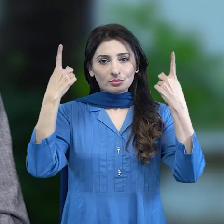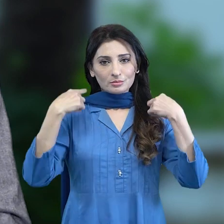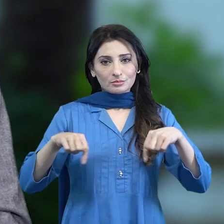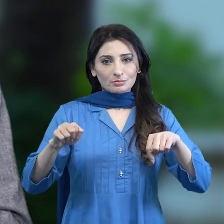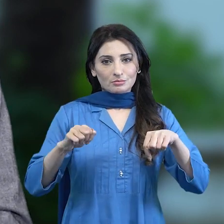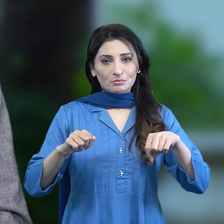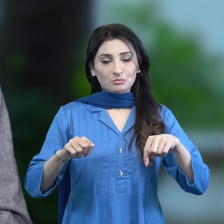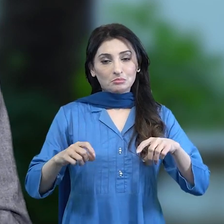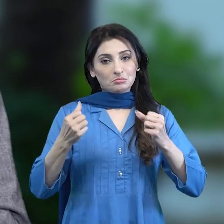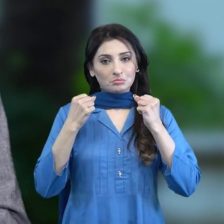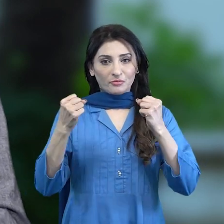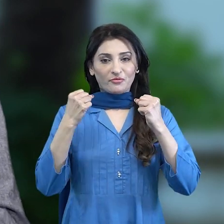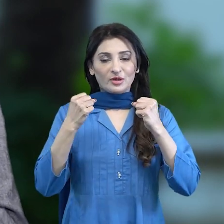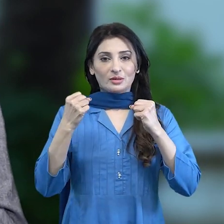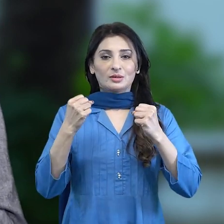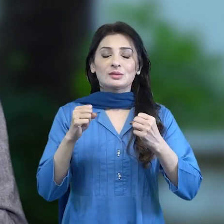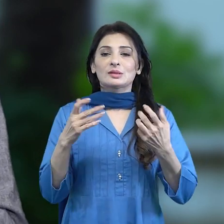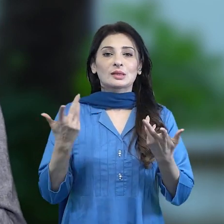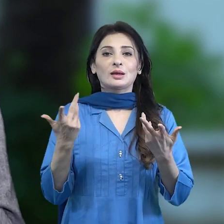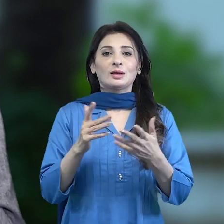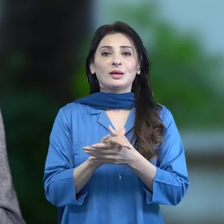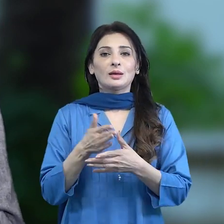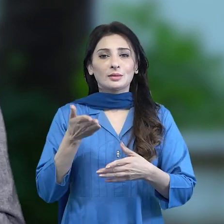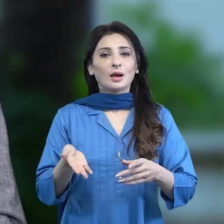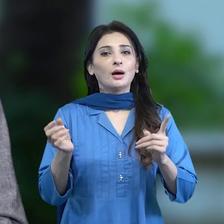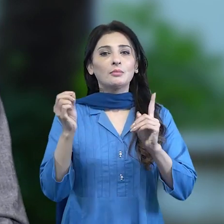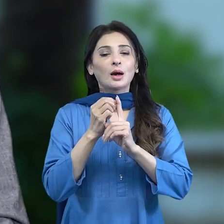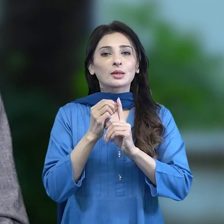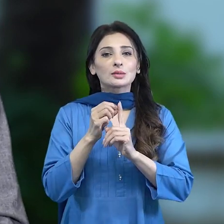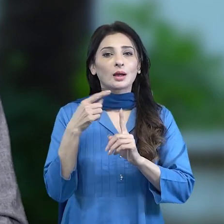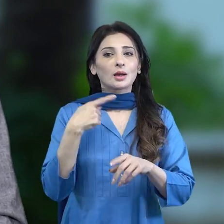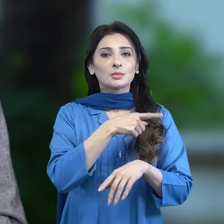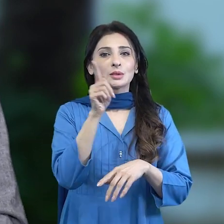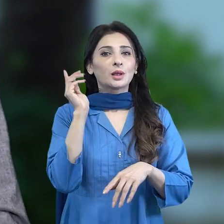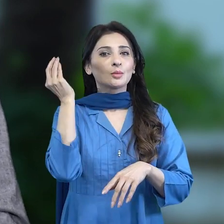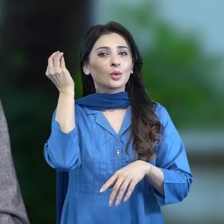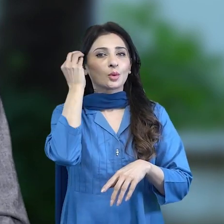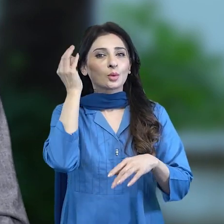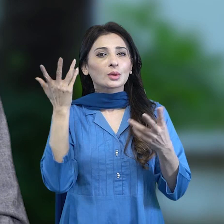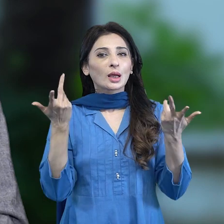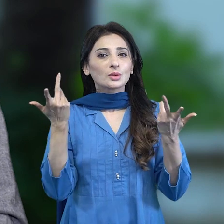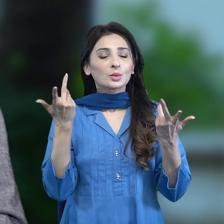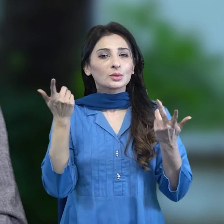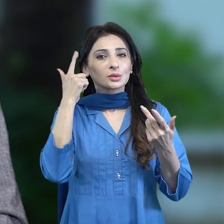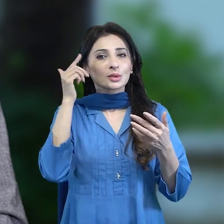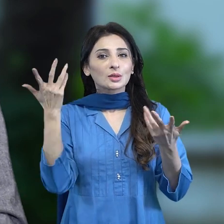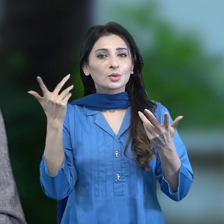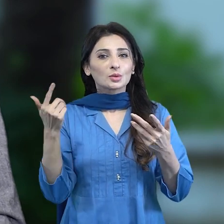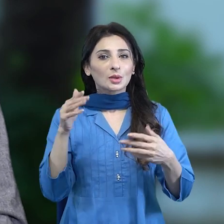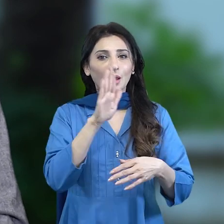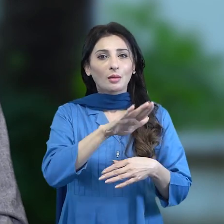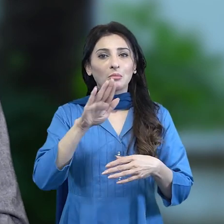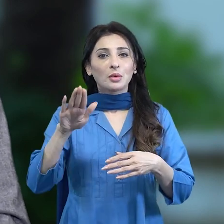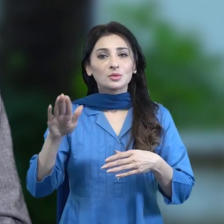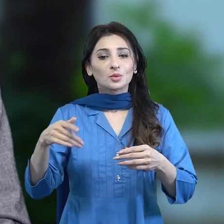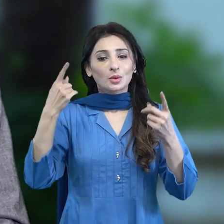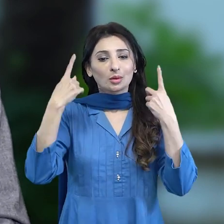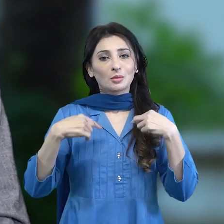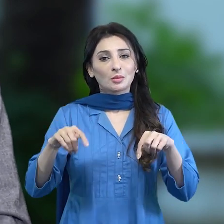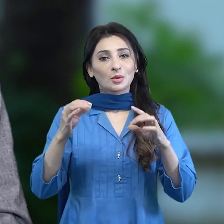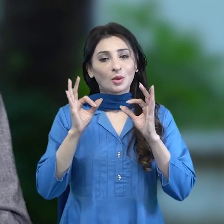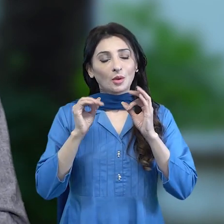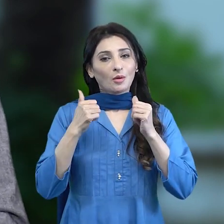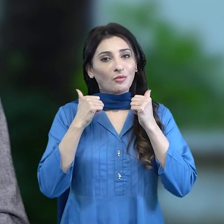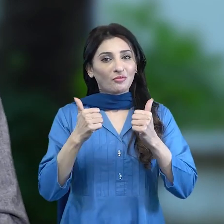फ़िटनेस। तो जो हमारे पाकिस्तान में कॉन्सेप्ट है नॉर्मली वो किसी भी स्पोर्ट्स में हम बच्चों की फ़िज़िकल फ़िटनेस पे काम बिल्कुल नहीं